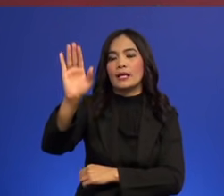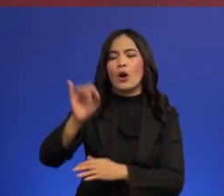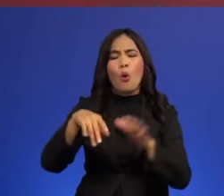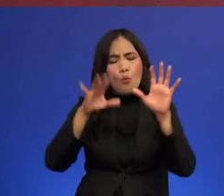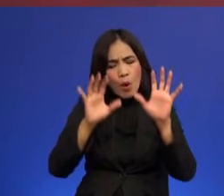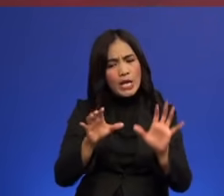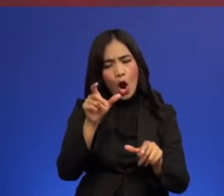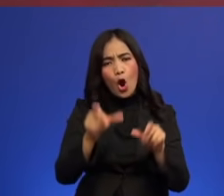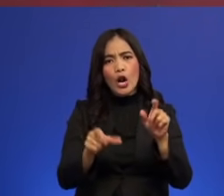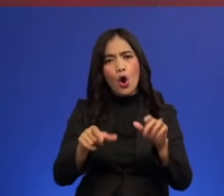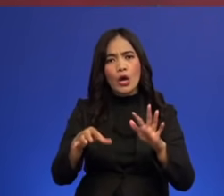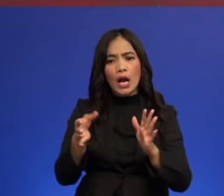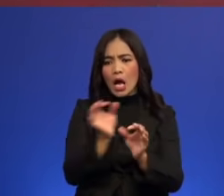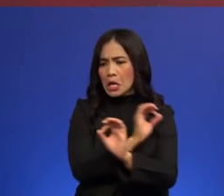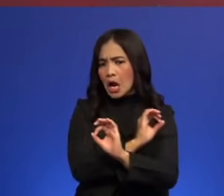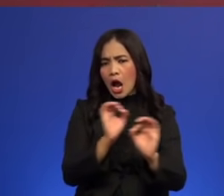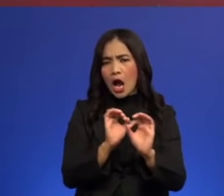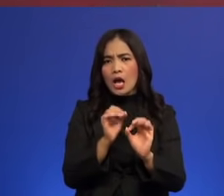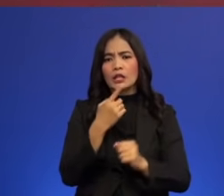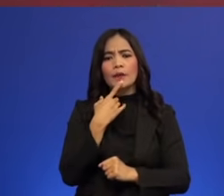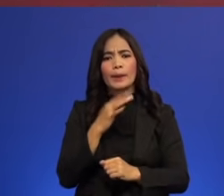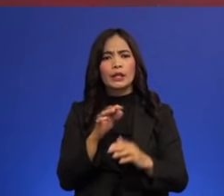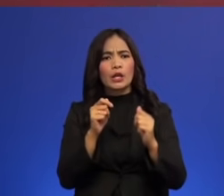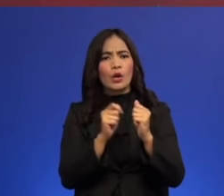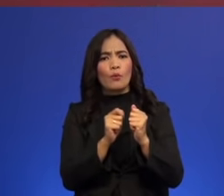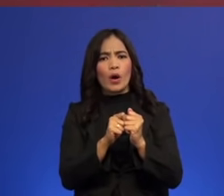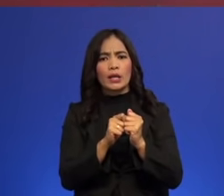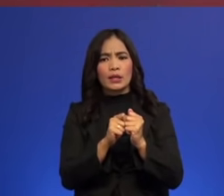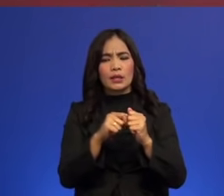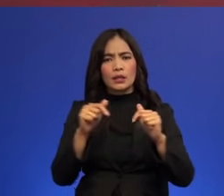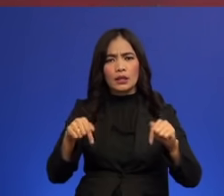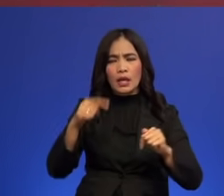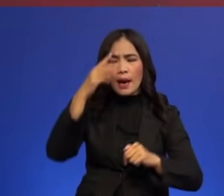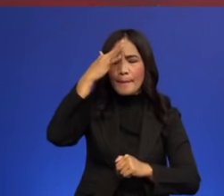Banyak orang tidak mempersoalkan kekekalan.